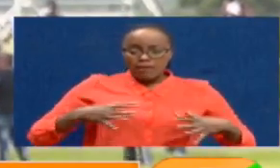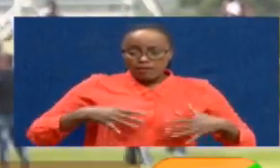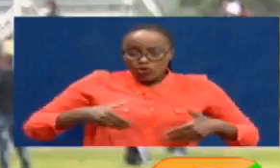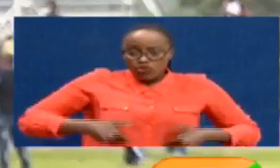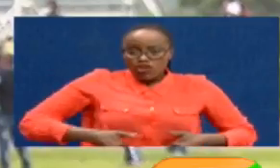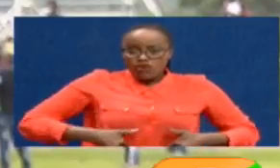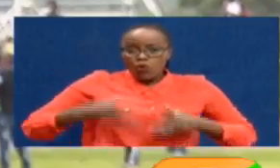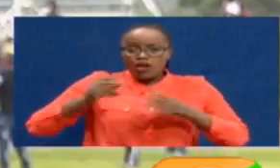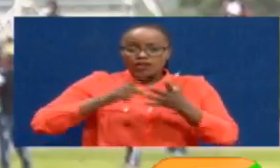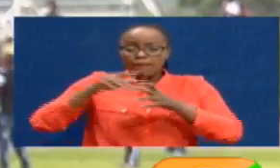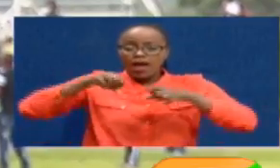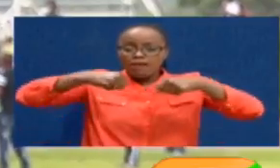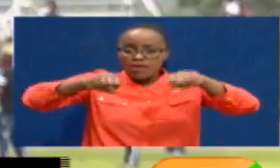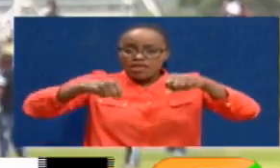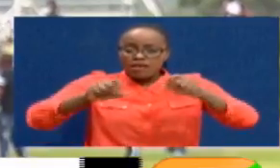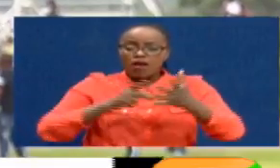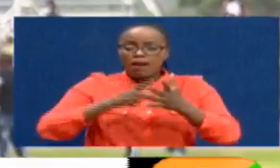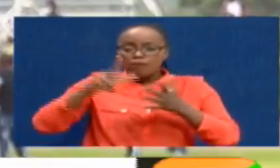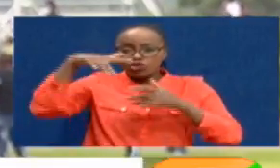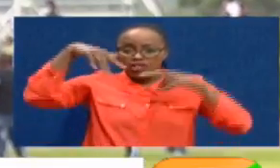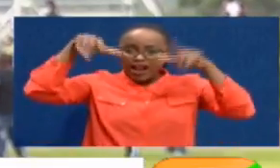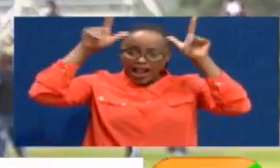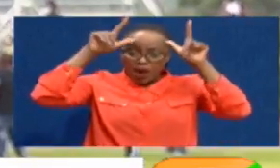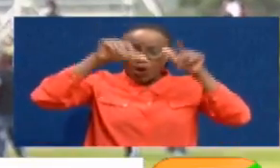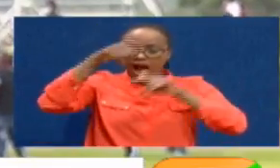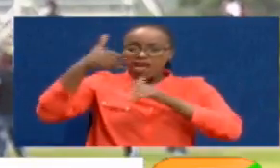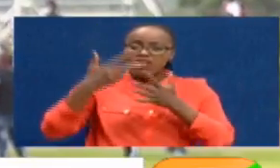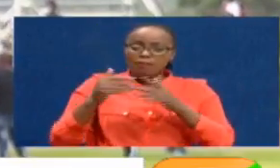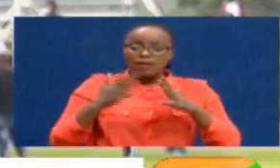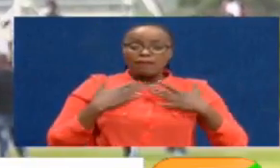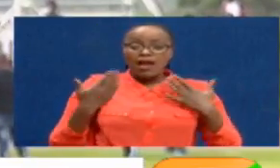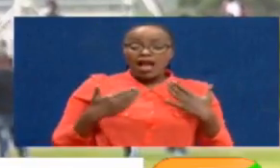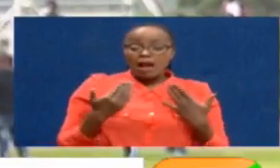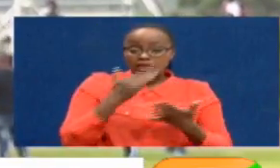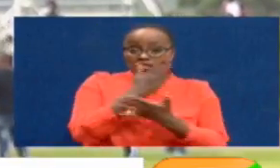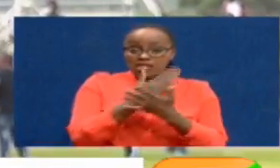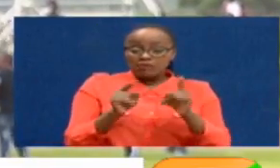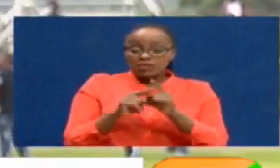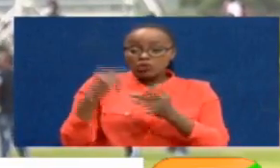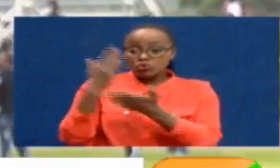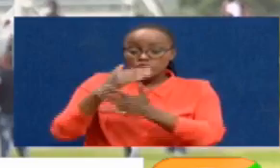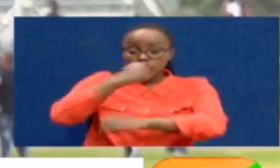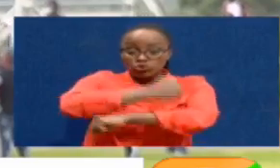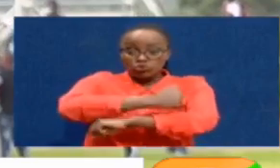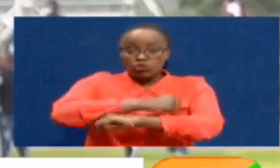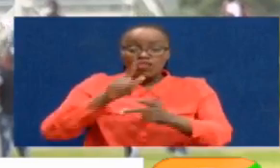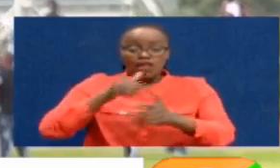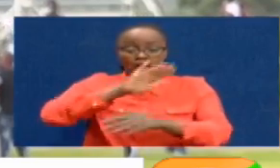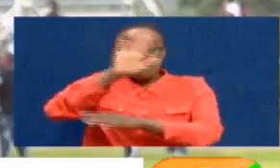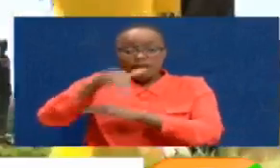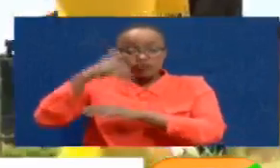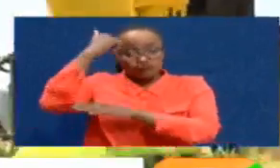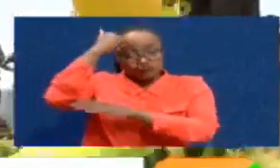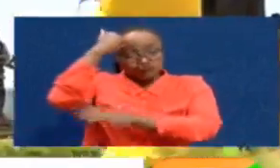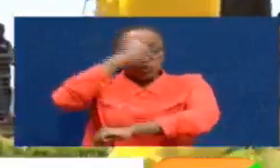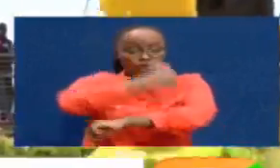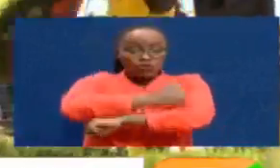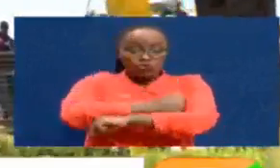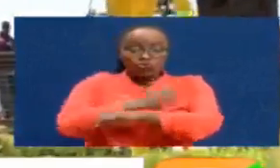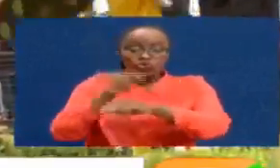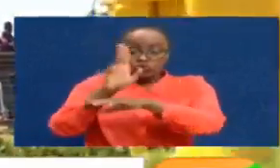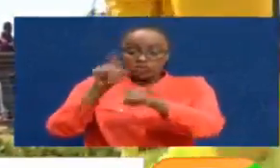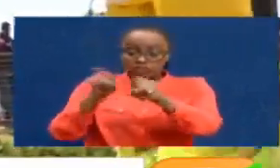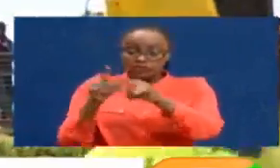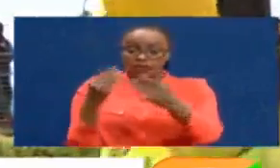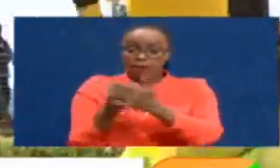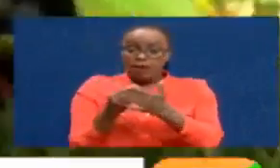wakanua pikipiki, wakanua ngombe. Wengine waka, I'm happy some of them walikuwa wameacha shule, wakarudi kusoma na hiyo pesa.